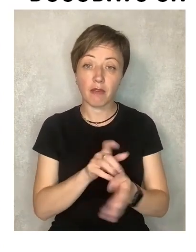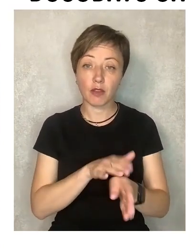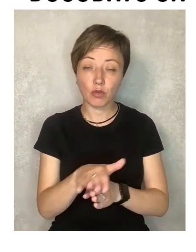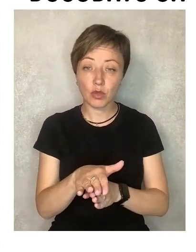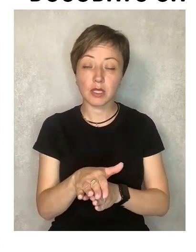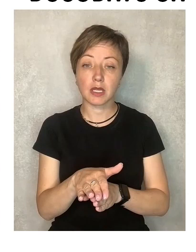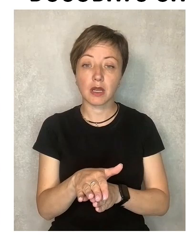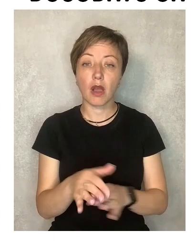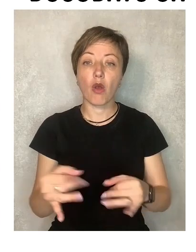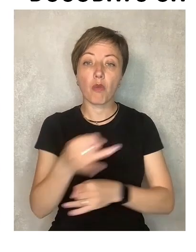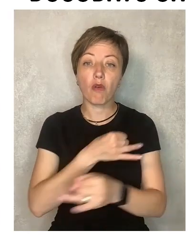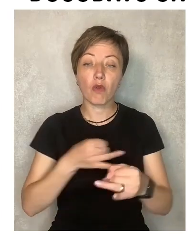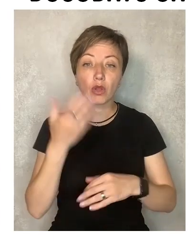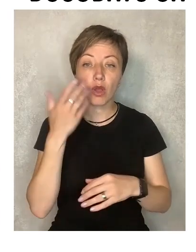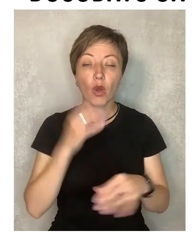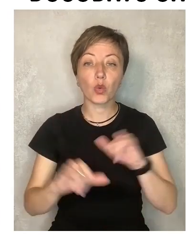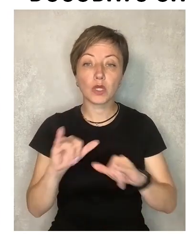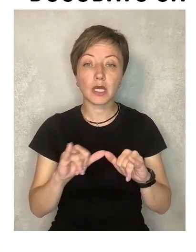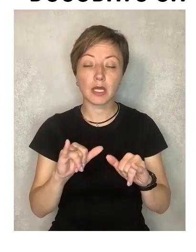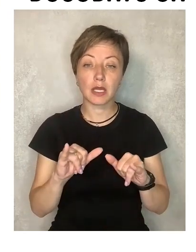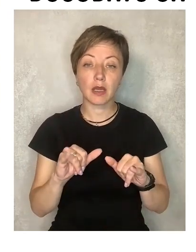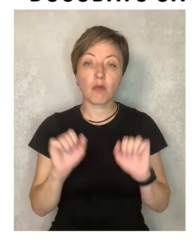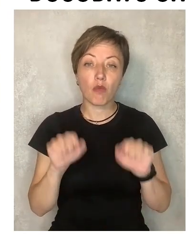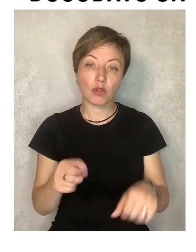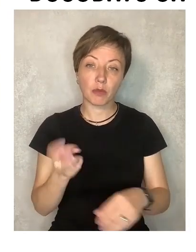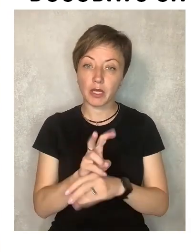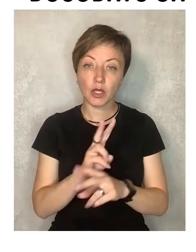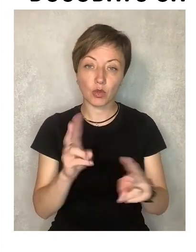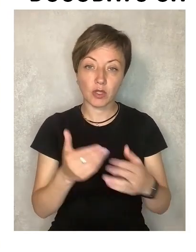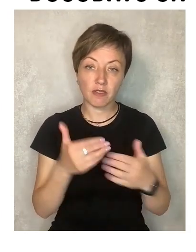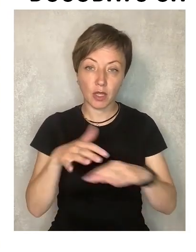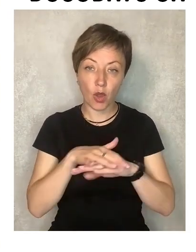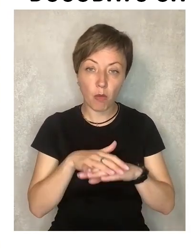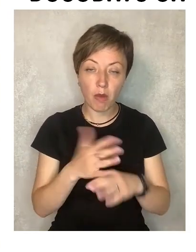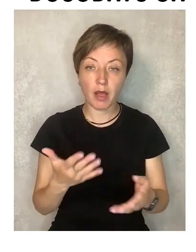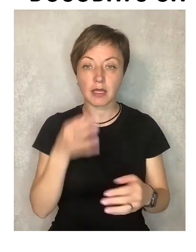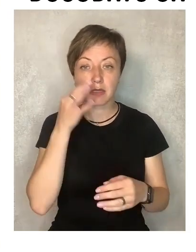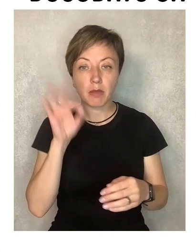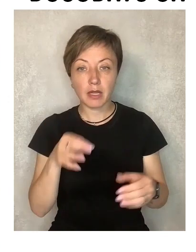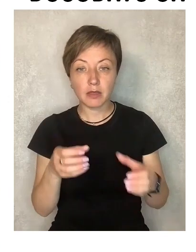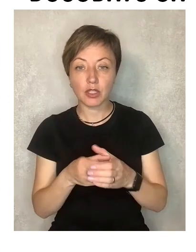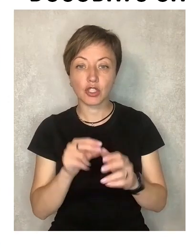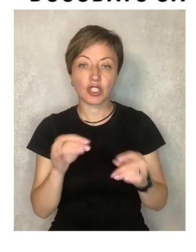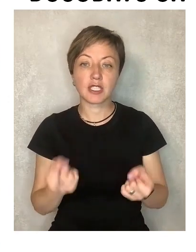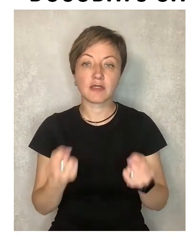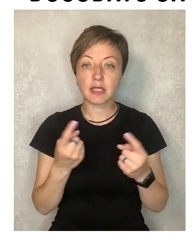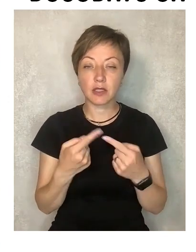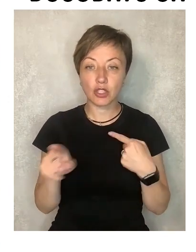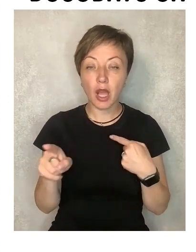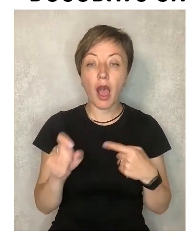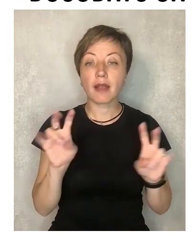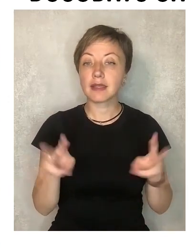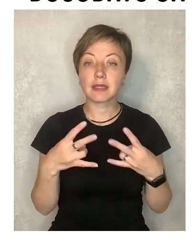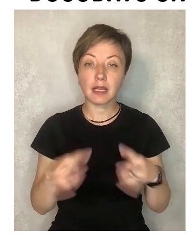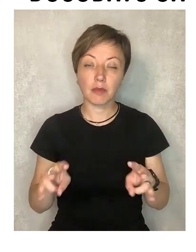знаю, обговорення, куди там теоретично може прийти хтось від громадськості, чи з експертної спільноти, чи ще звідкись. Але не треба